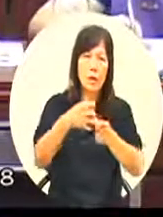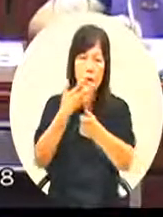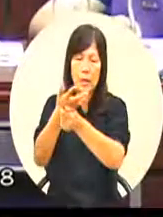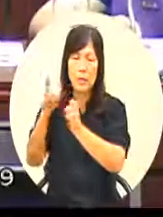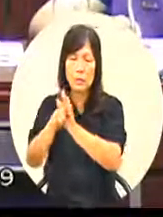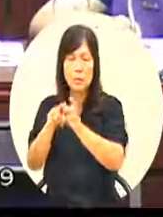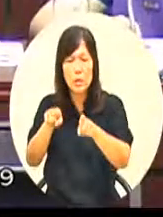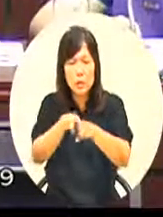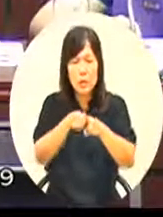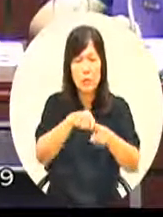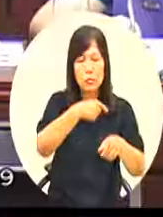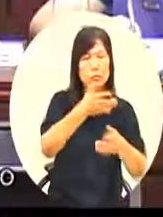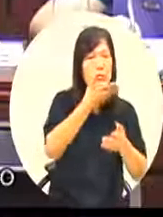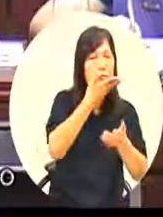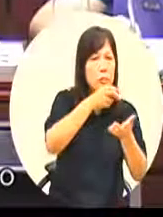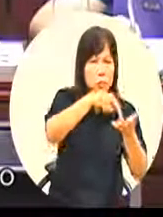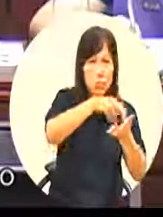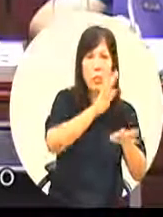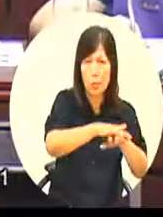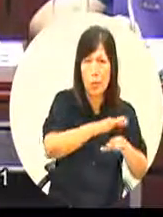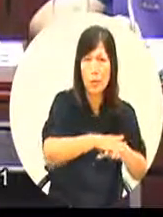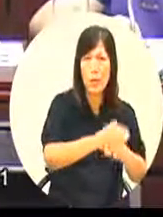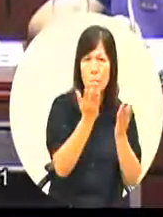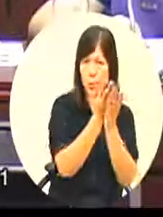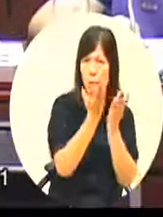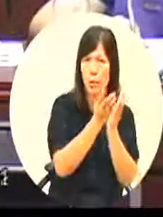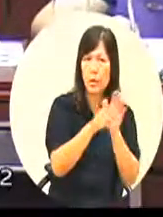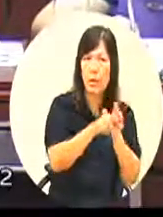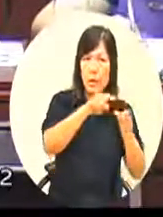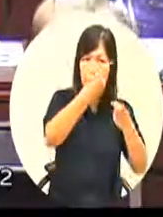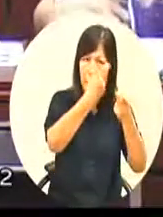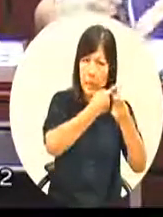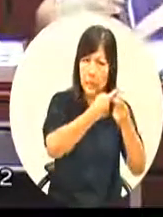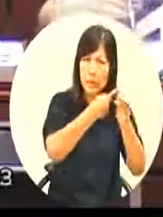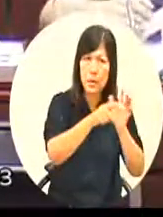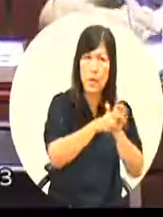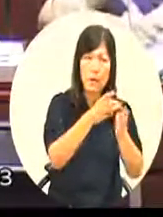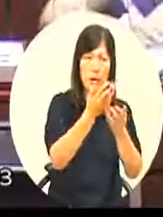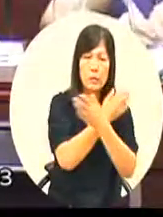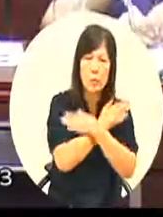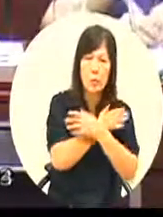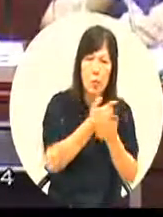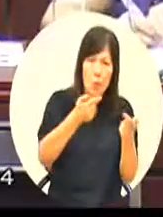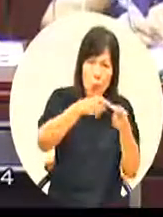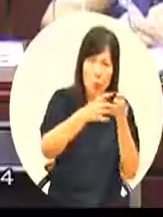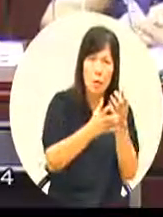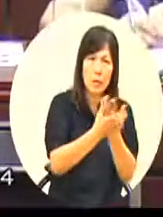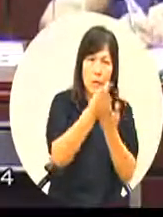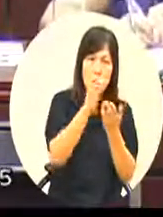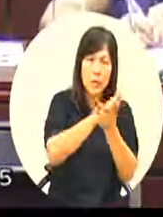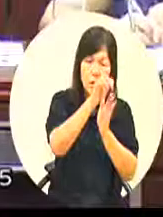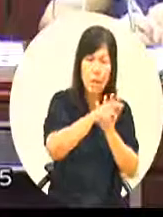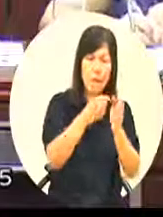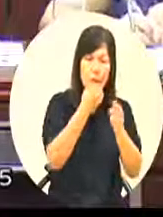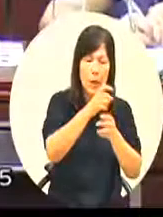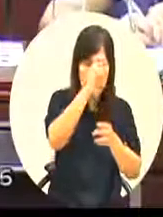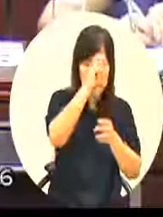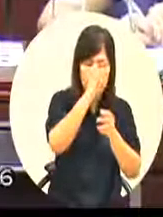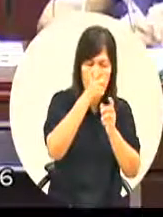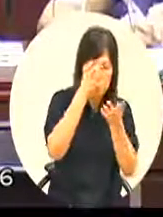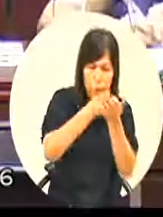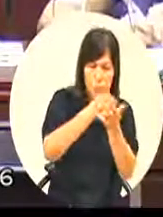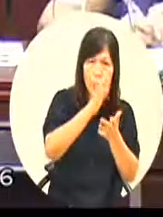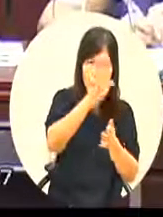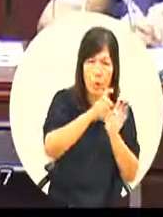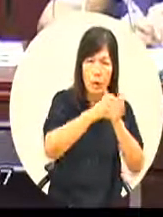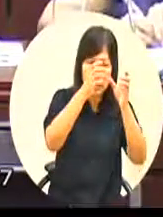进到私立幼儿园。那私立幼儿园在这个101年幼托整合之后，其实对它的要求是提高了，包括设施